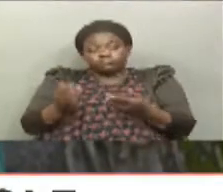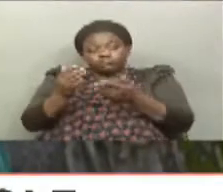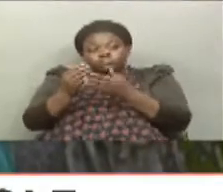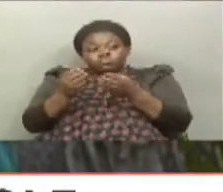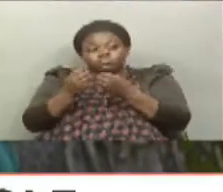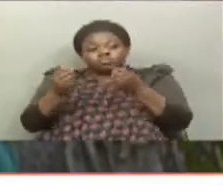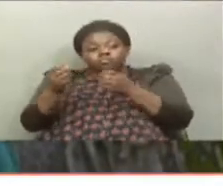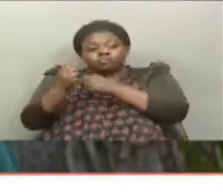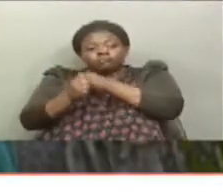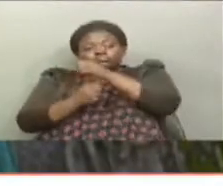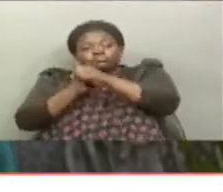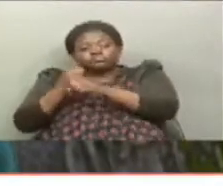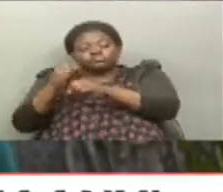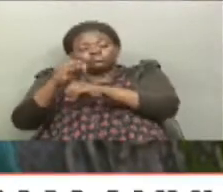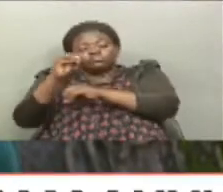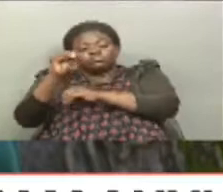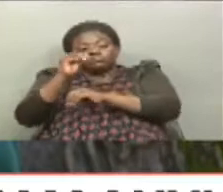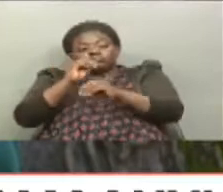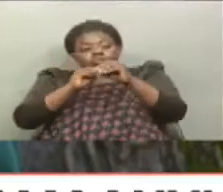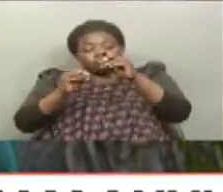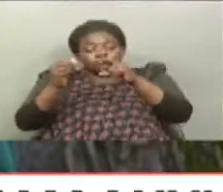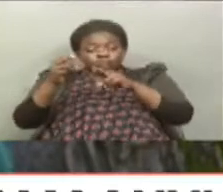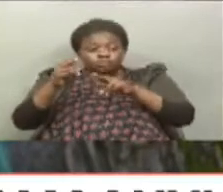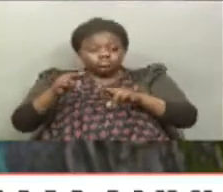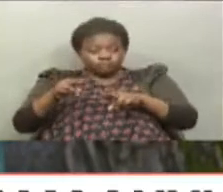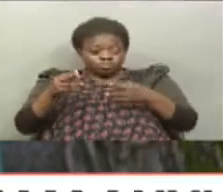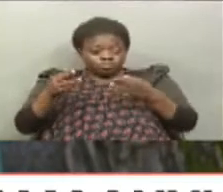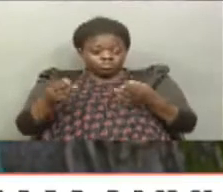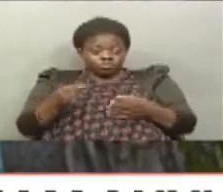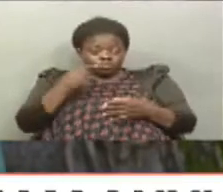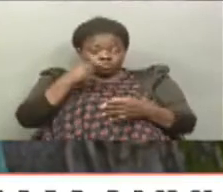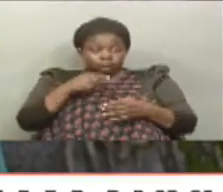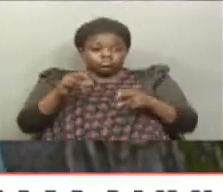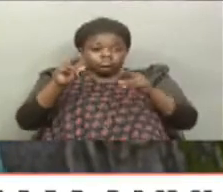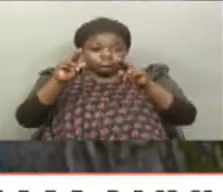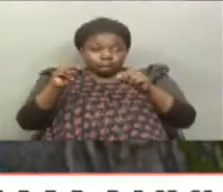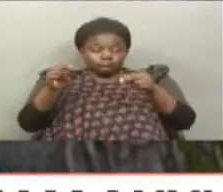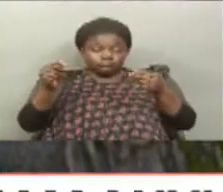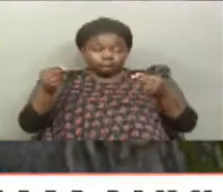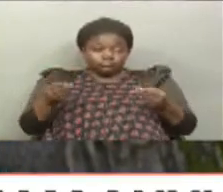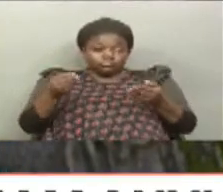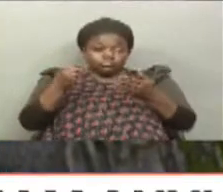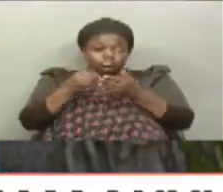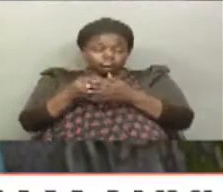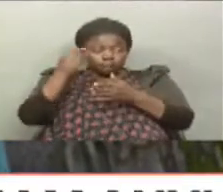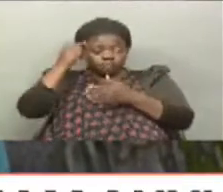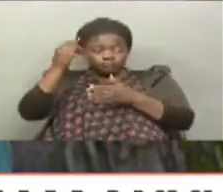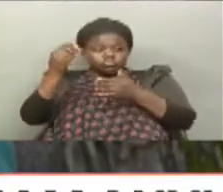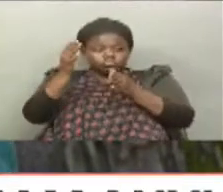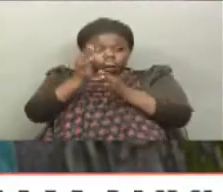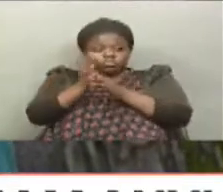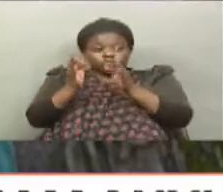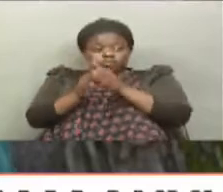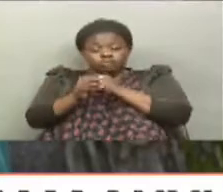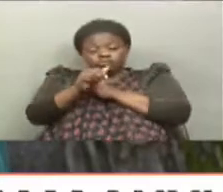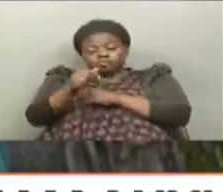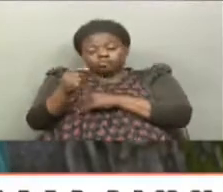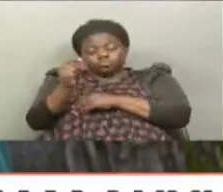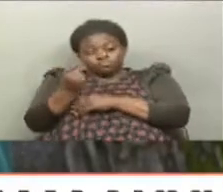gibadde mingi nga tewali kigenda maaso so kwe kugamba nedda nga tuleta sente zino nnyingi ez'okuzimba tufuneyo ne sente